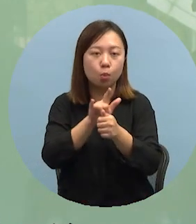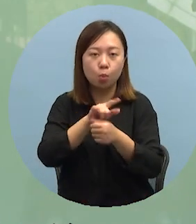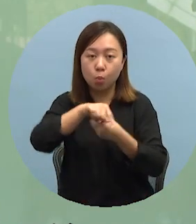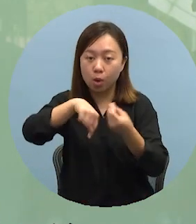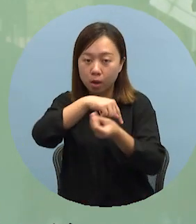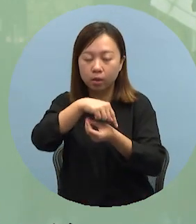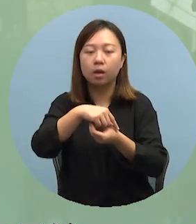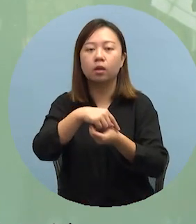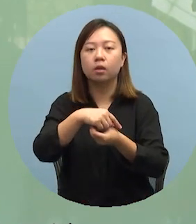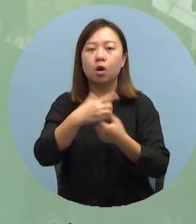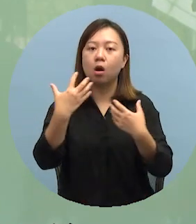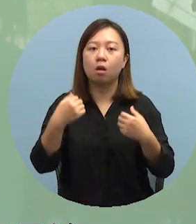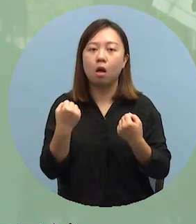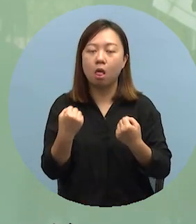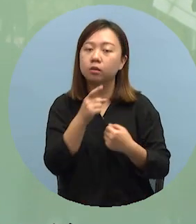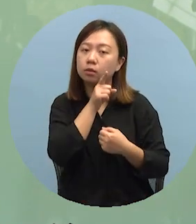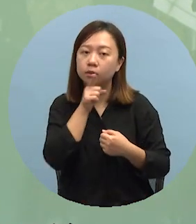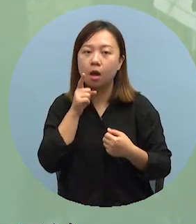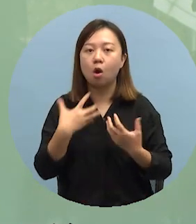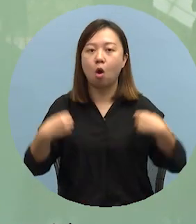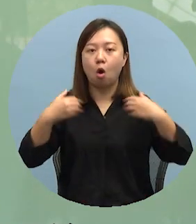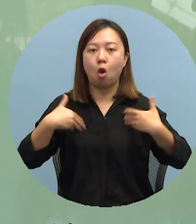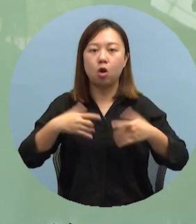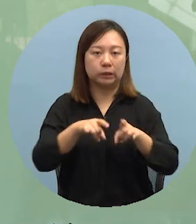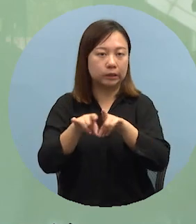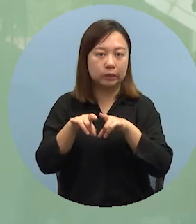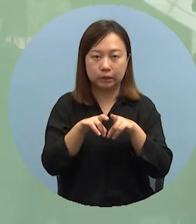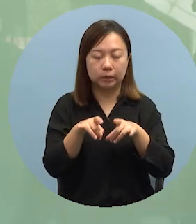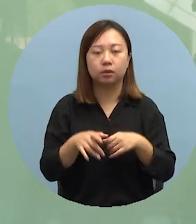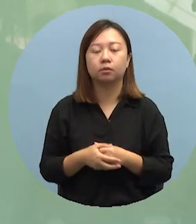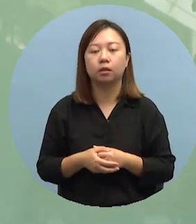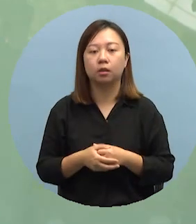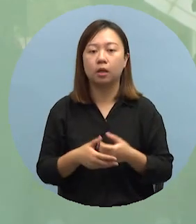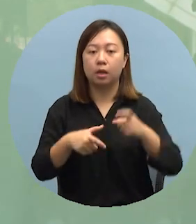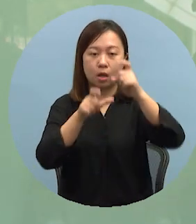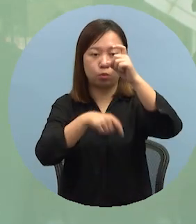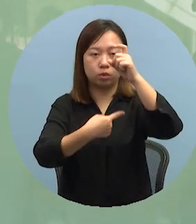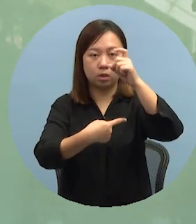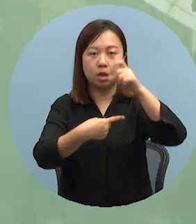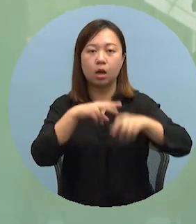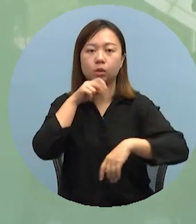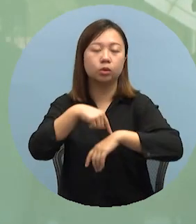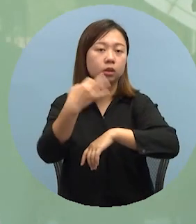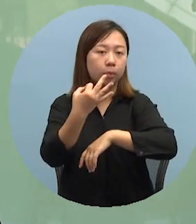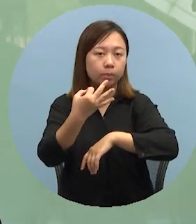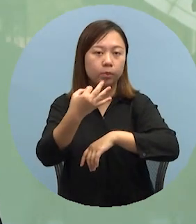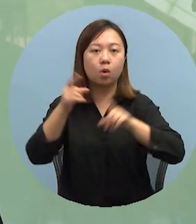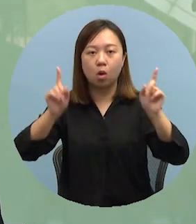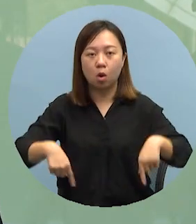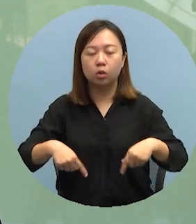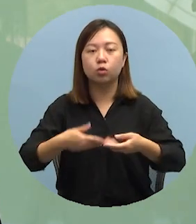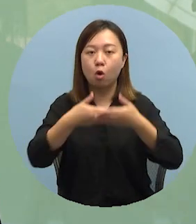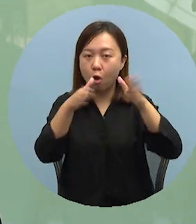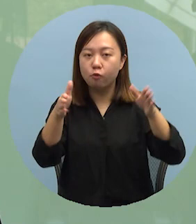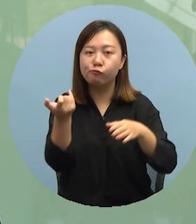育同埋一個靜態康樂設施嘅用途。會喺9月1日下午3點咧，就開始開放